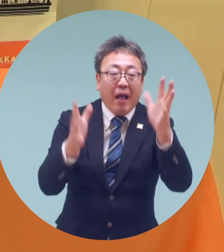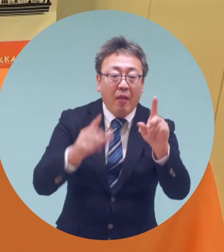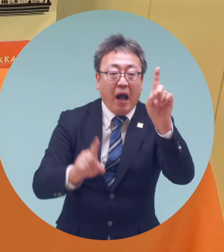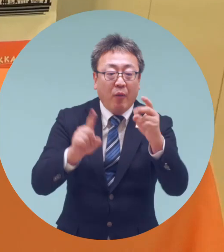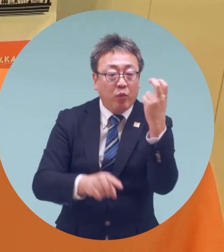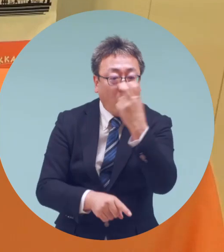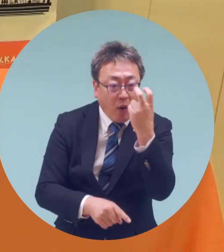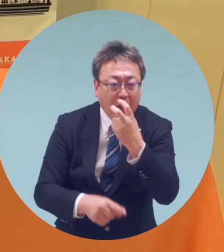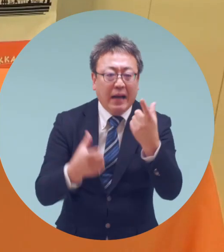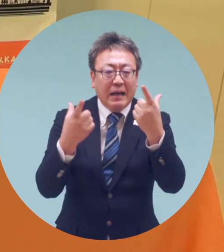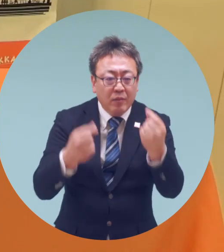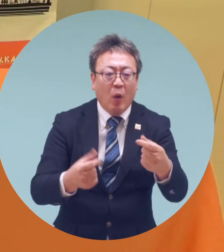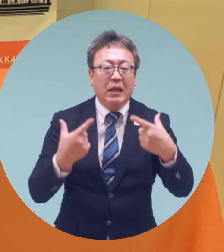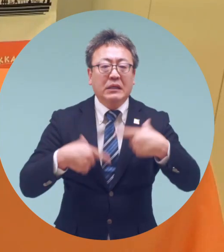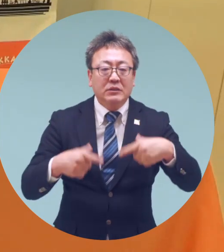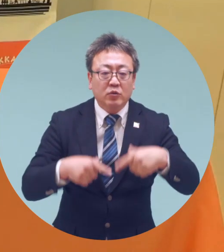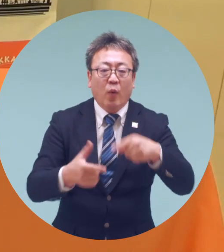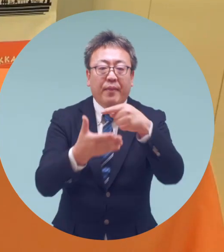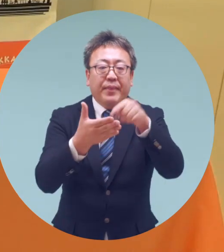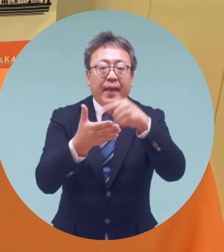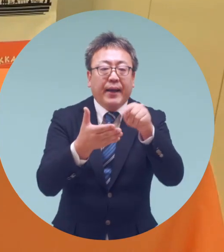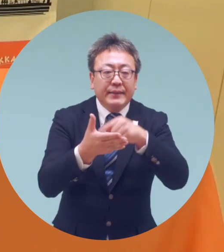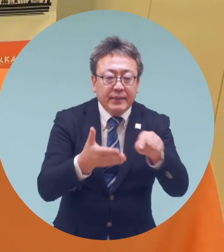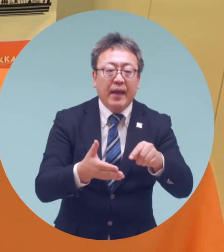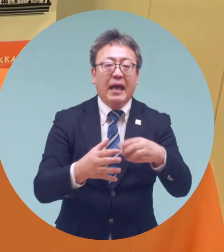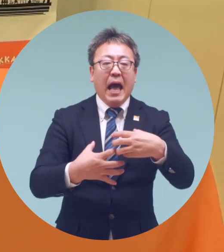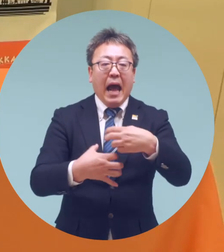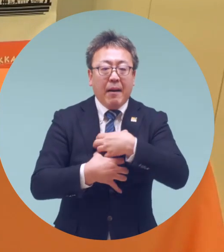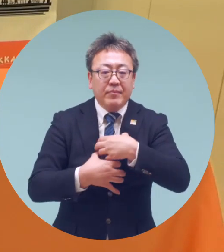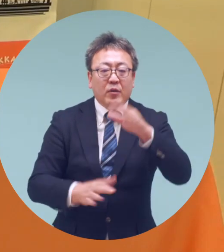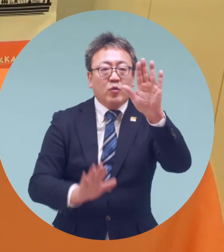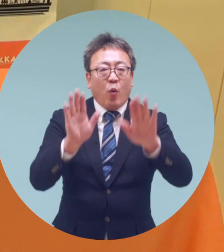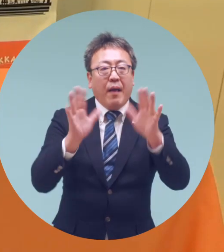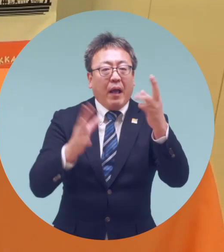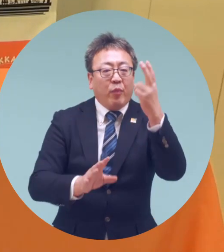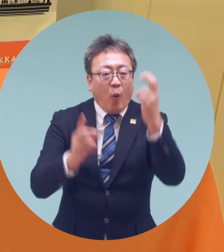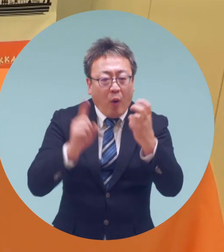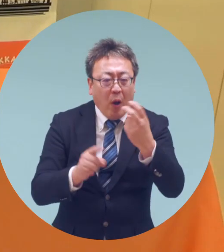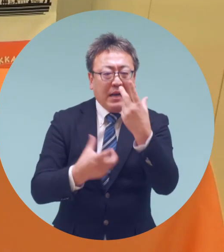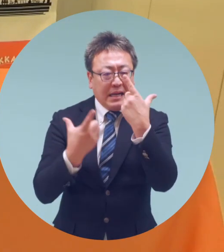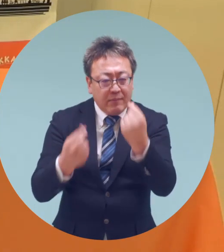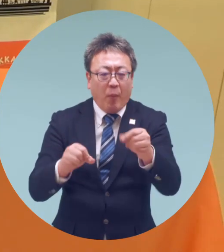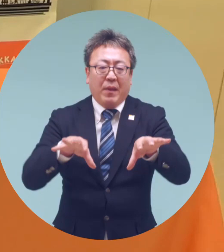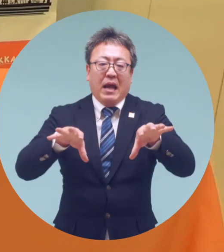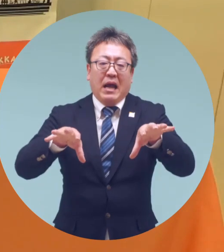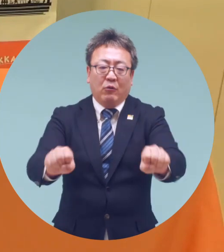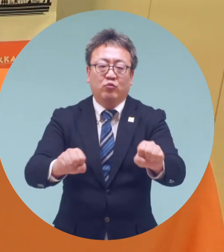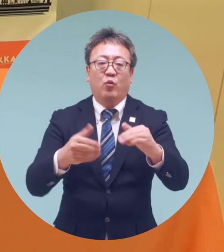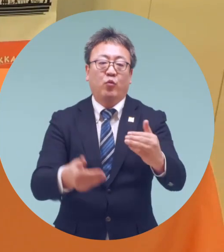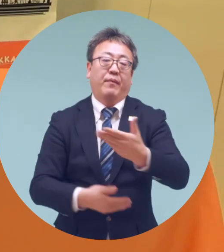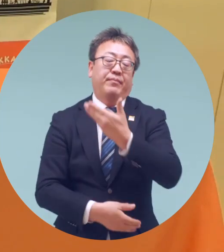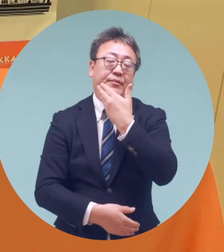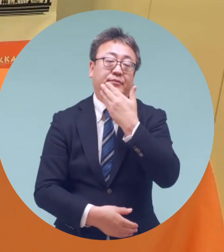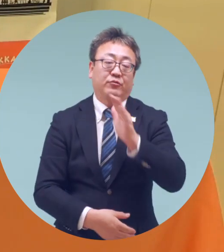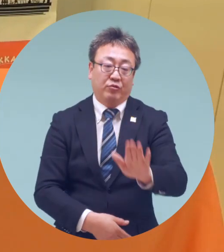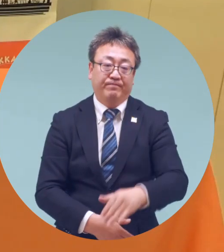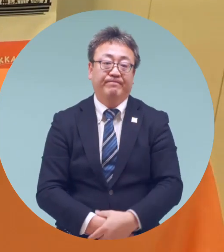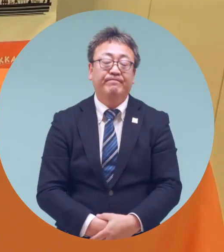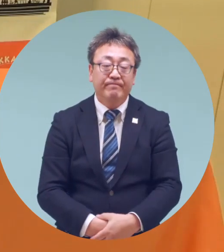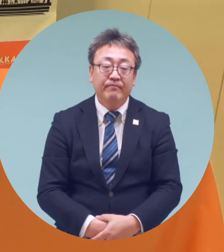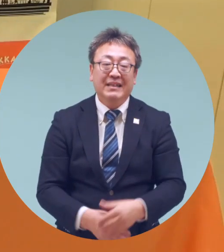箇所がないかなど、建物は日頃から点検して危険な状態ではないかどうかを把握しておくことも大切です